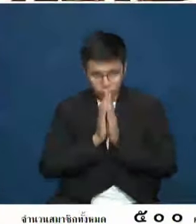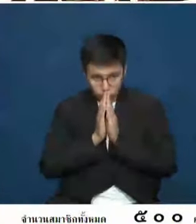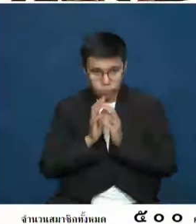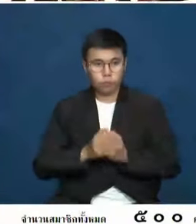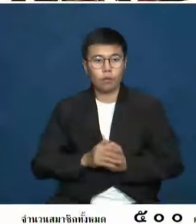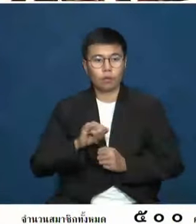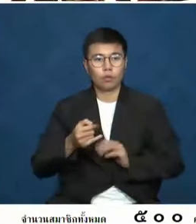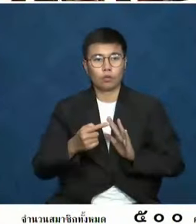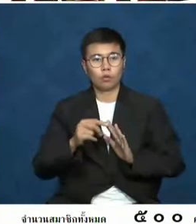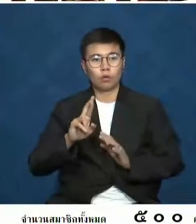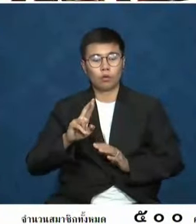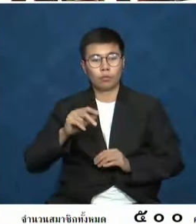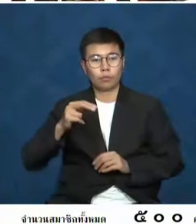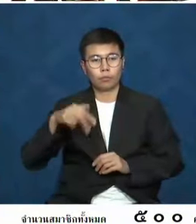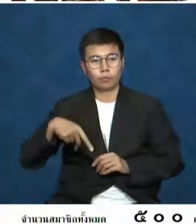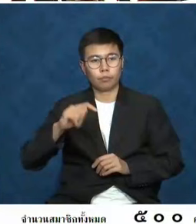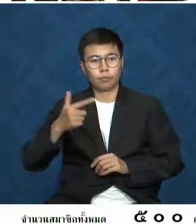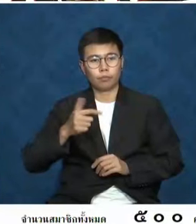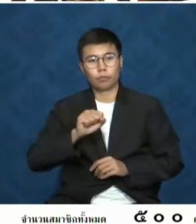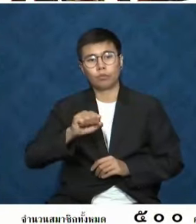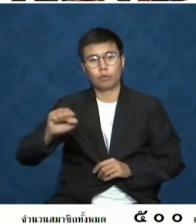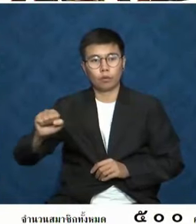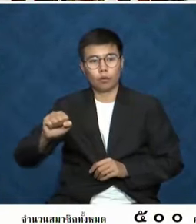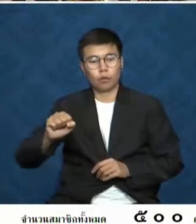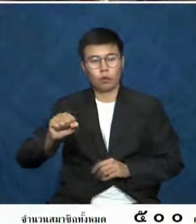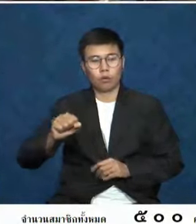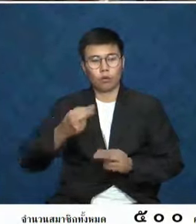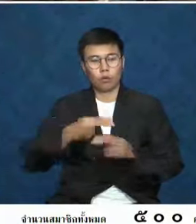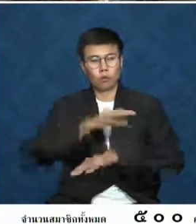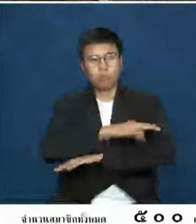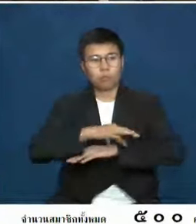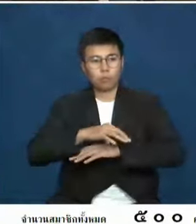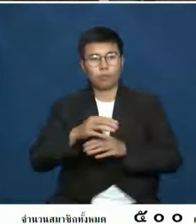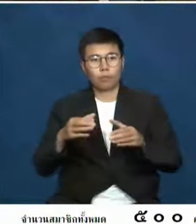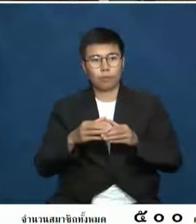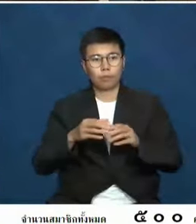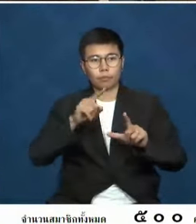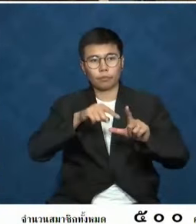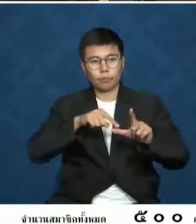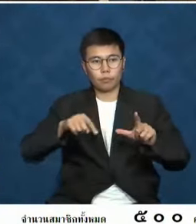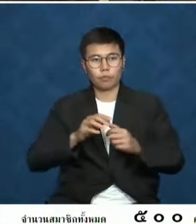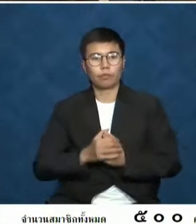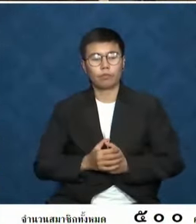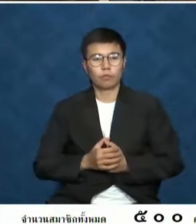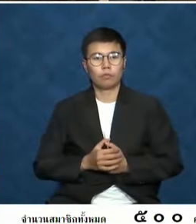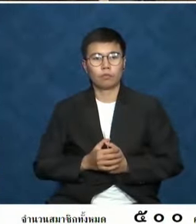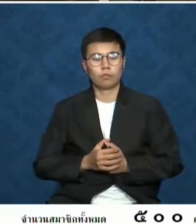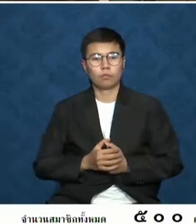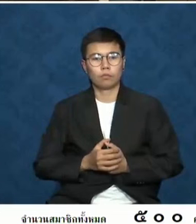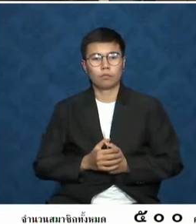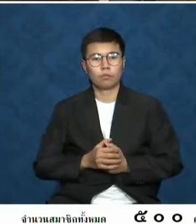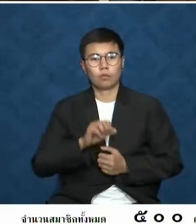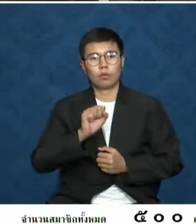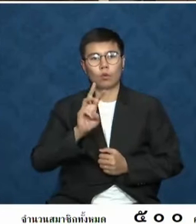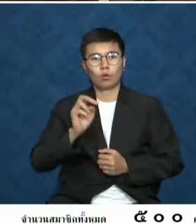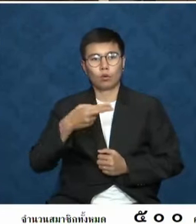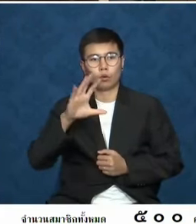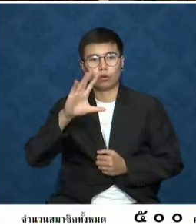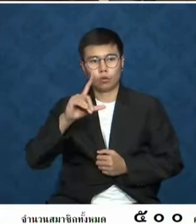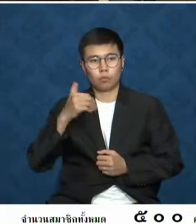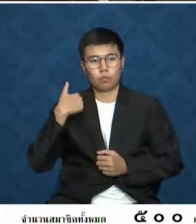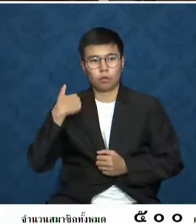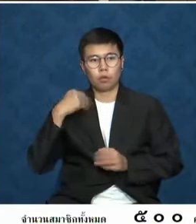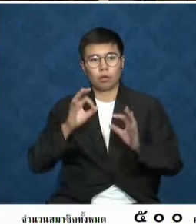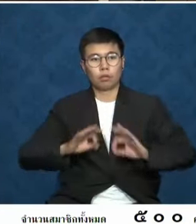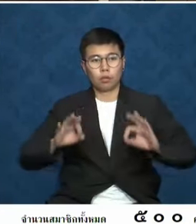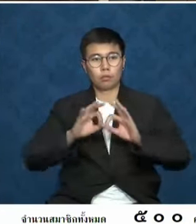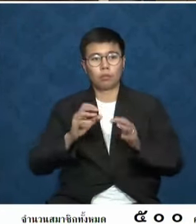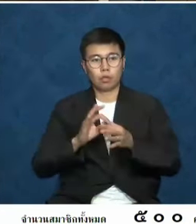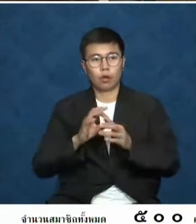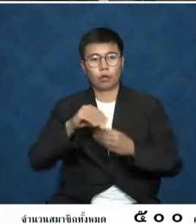บ